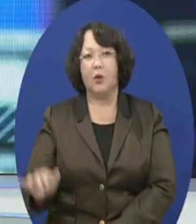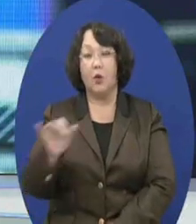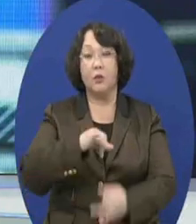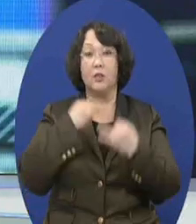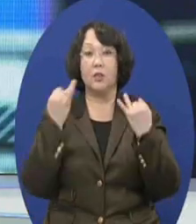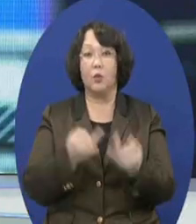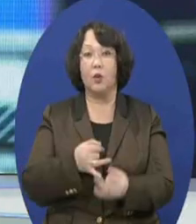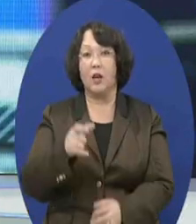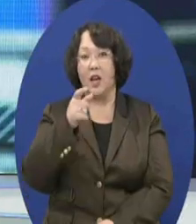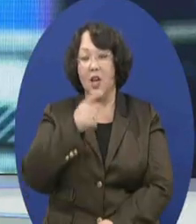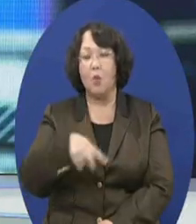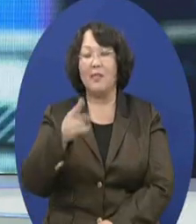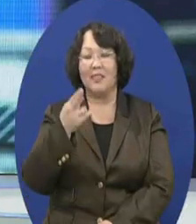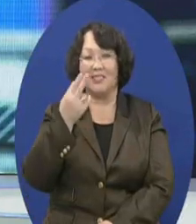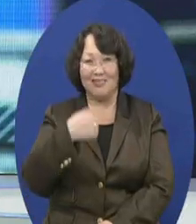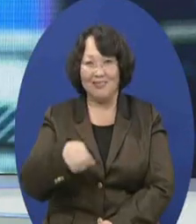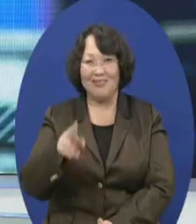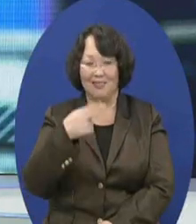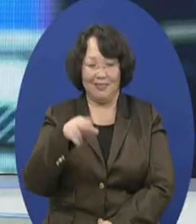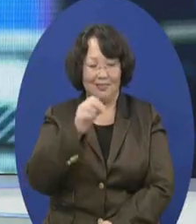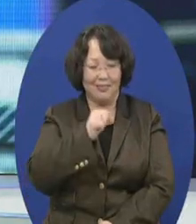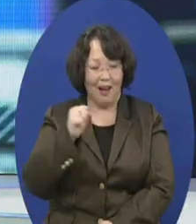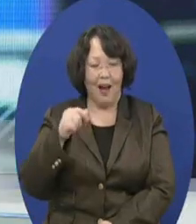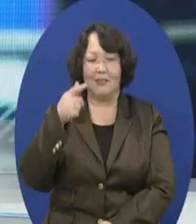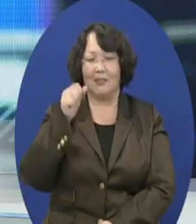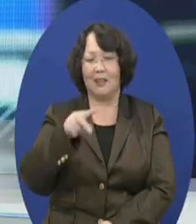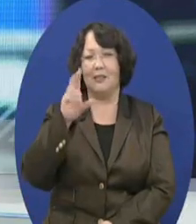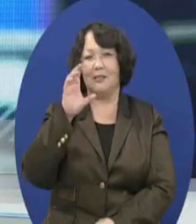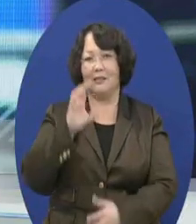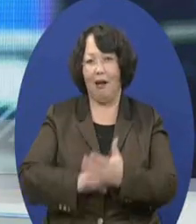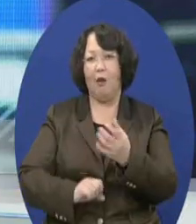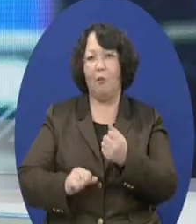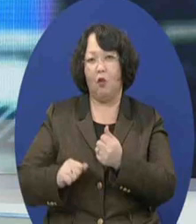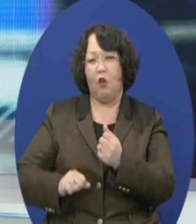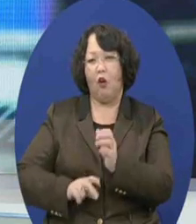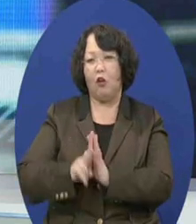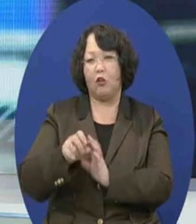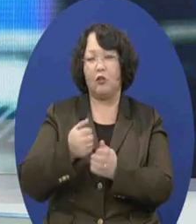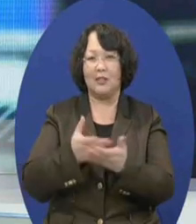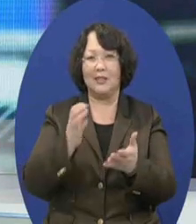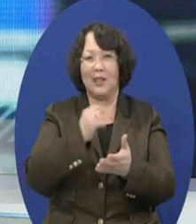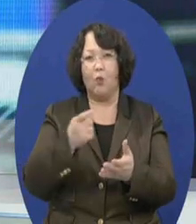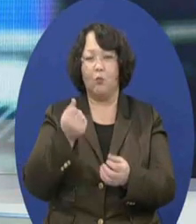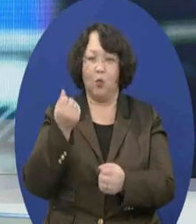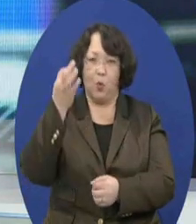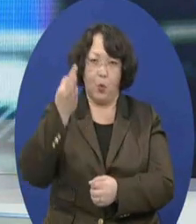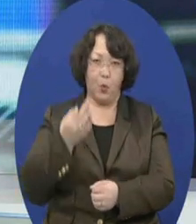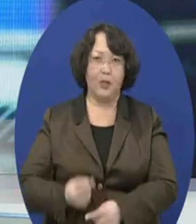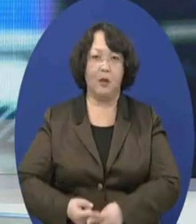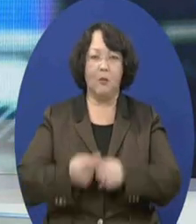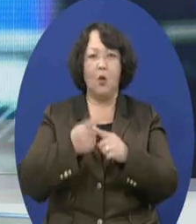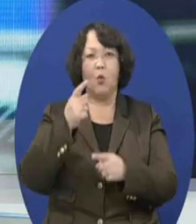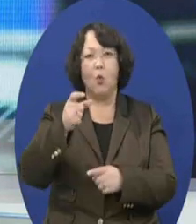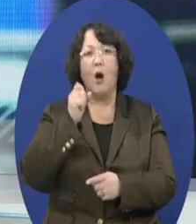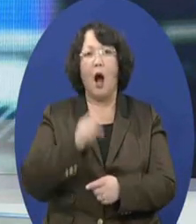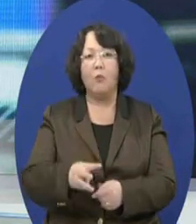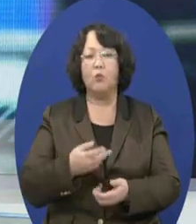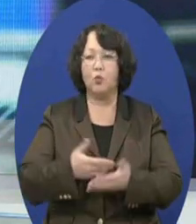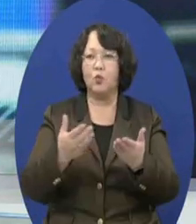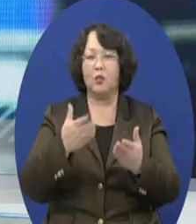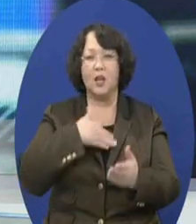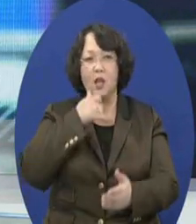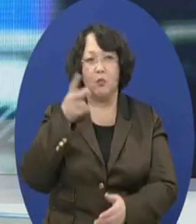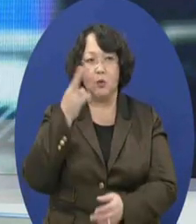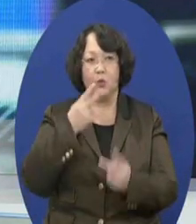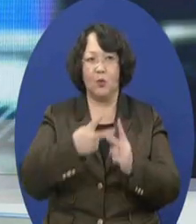Улсын хурал эрүүл мэндийн даатгалын сангаас олгох санхүүжилтийн хэмжээг нэмэгдүүлээд байна. Тухайн зохицуултыг хийснээр хүн амд үзүүлэх эрүүл мэндийн